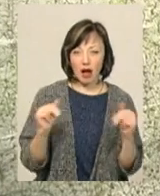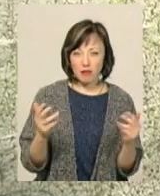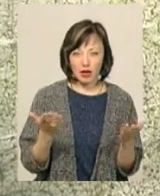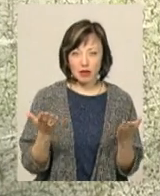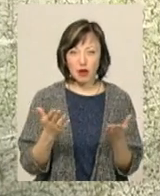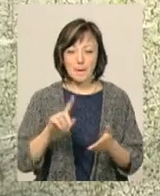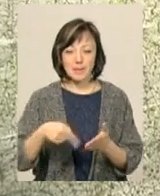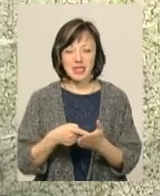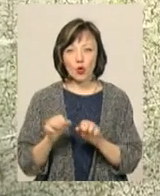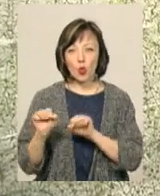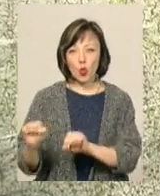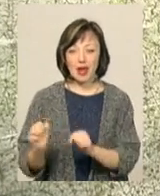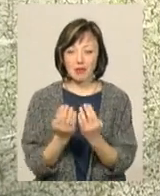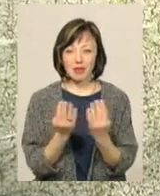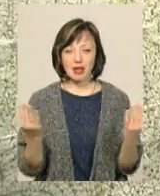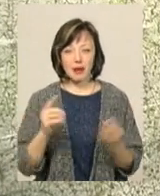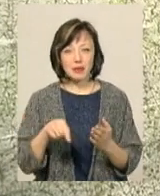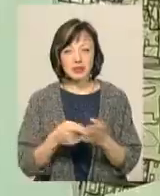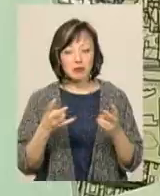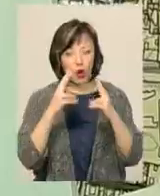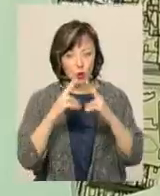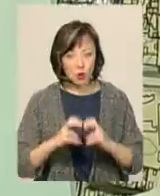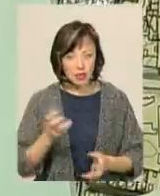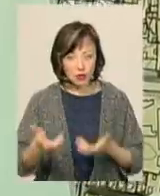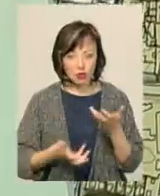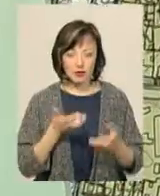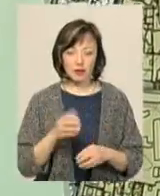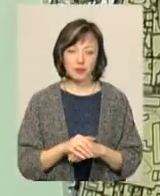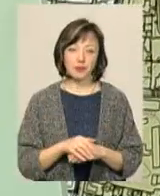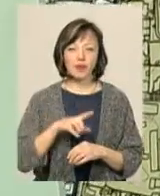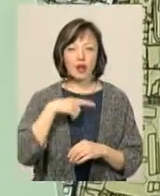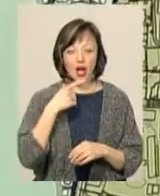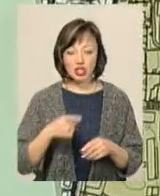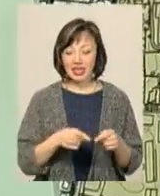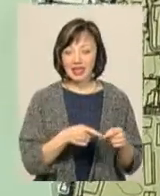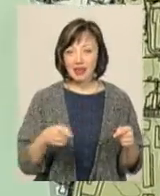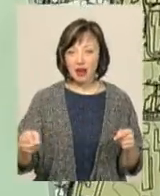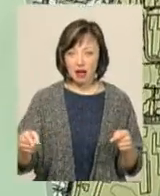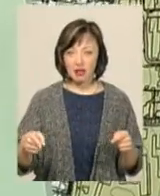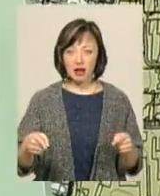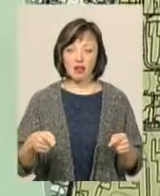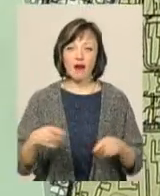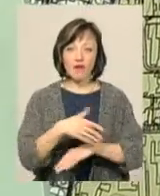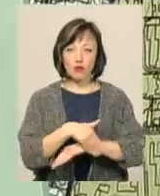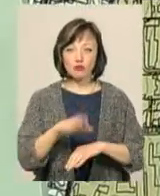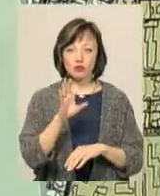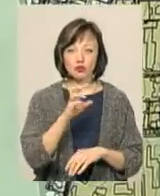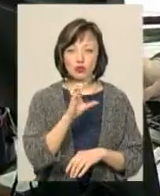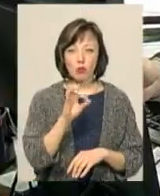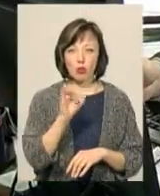якісь міські укріплення міста. Але це треба досліджувати. За словами Сергія Шпаковського, ділянка на Соборній 12, згідно з